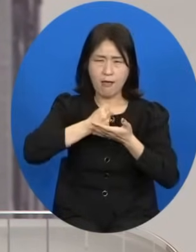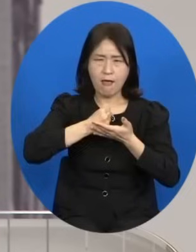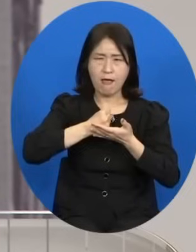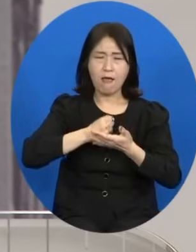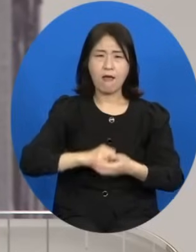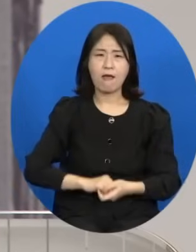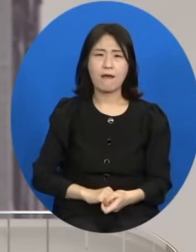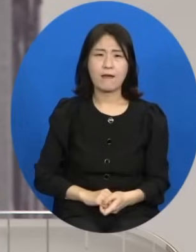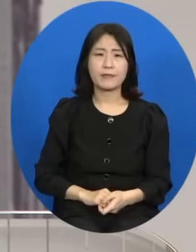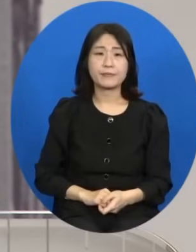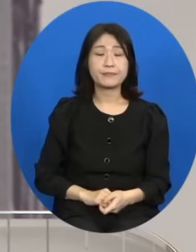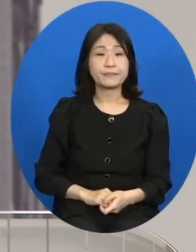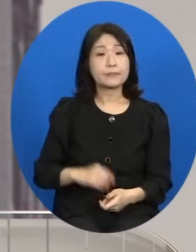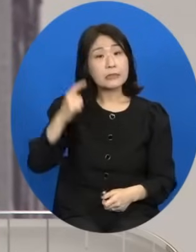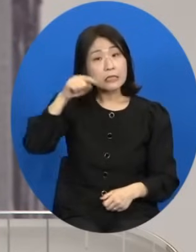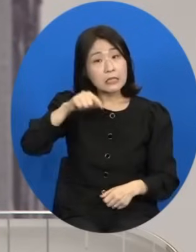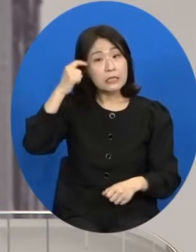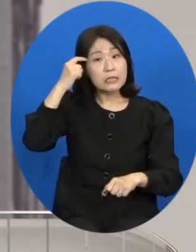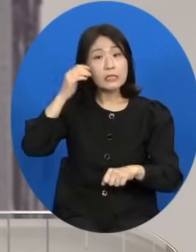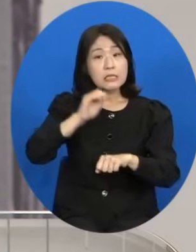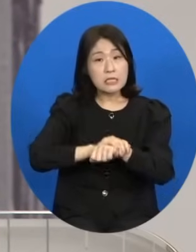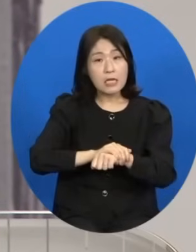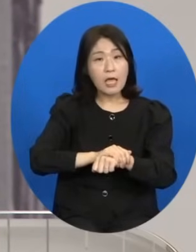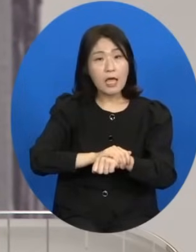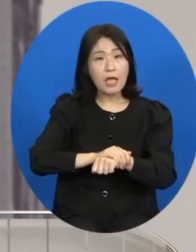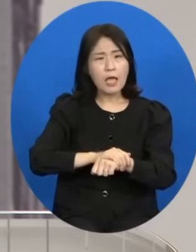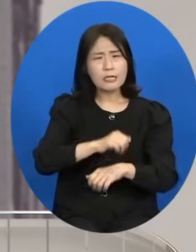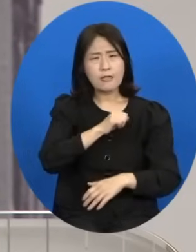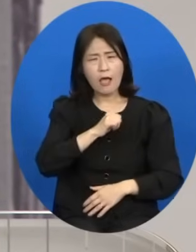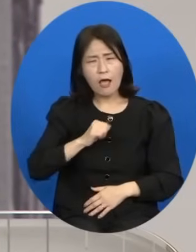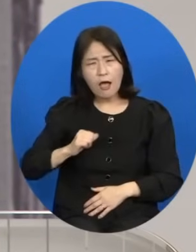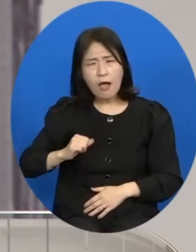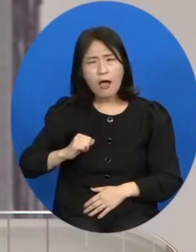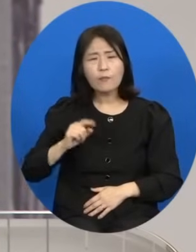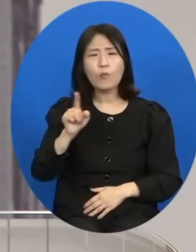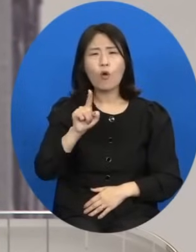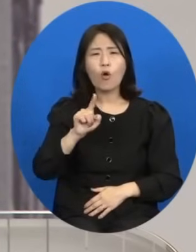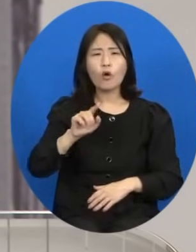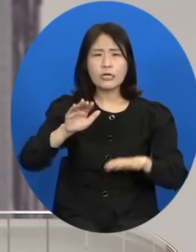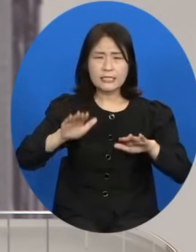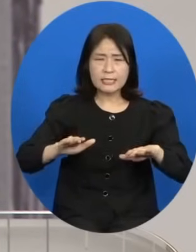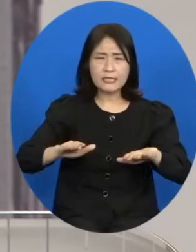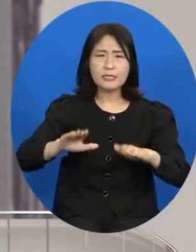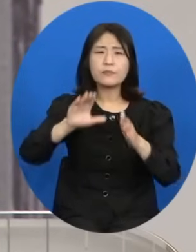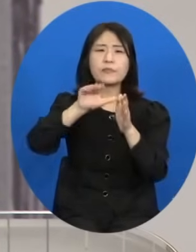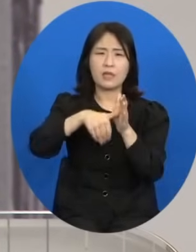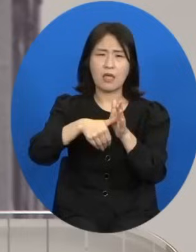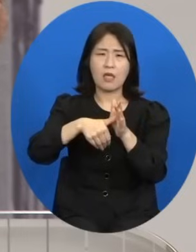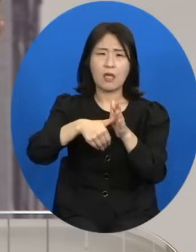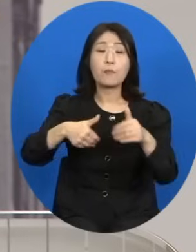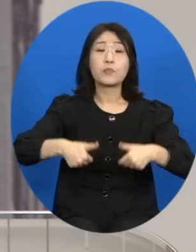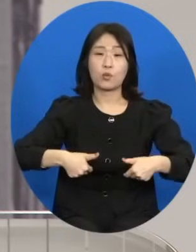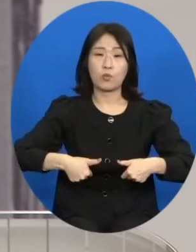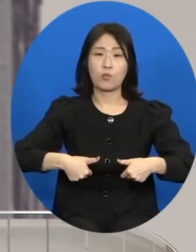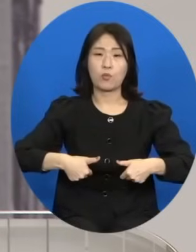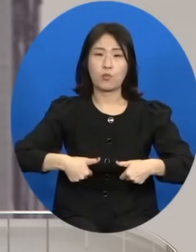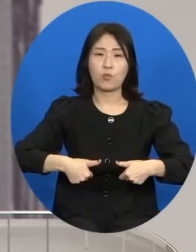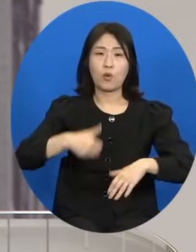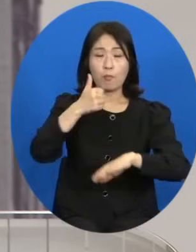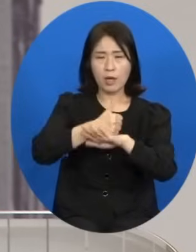여러분이 지혜이 인내가이 마지막 시대에 너무나 중요한 거예요 끝까지 견디는 자에게 열매가 있다는